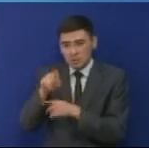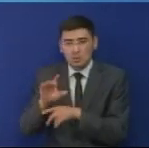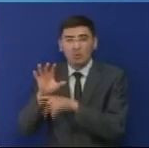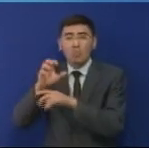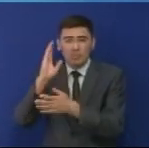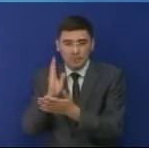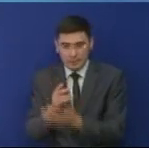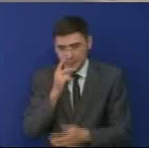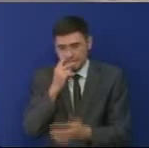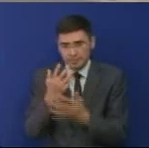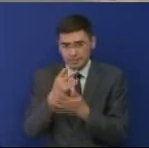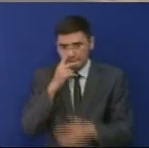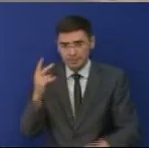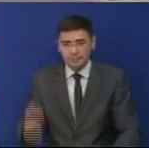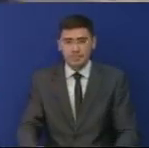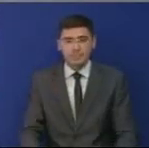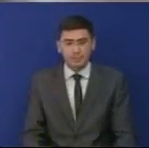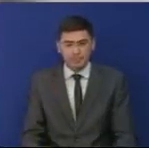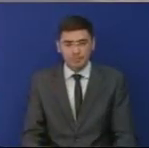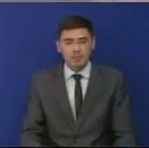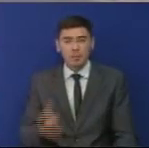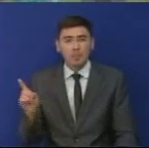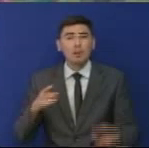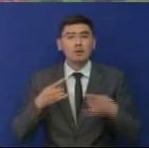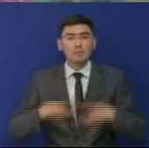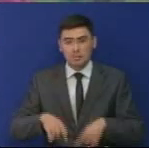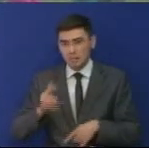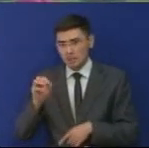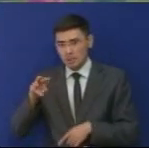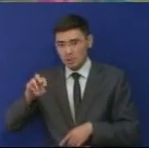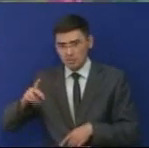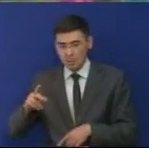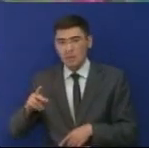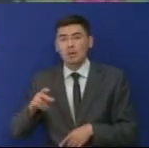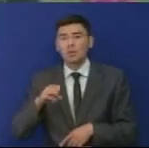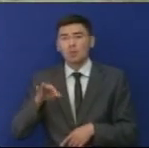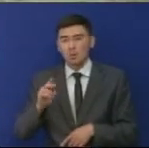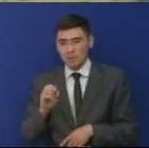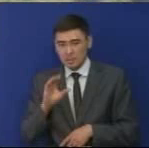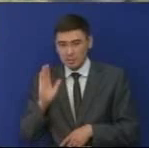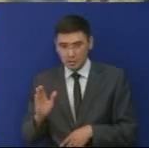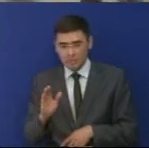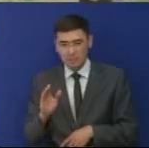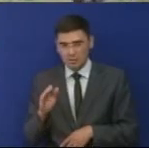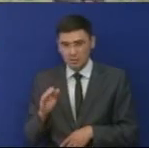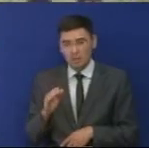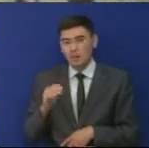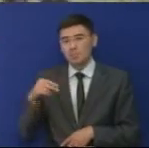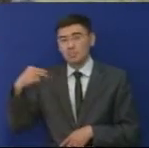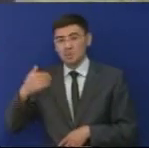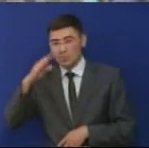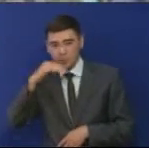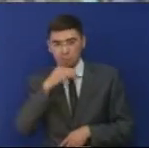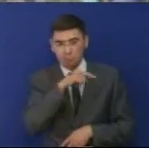сюжете. Это место рождения отца президента Кемеля Токаева в ауле Калпе Каратальского района